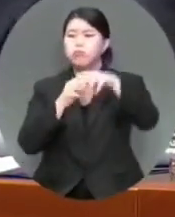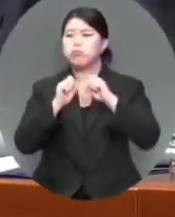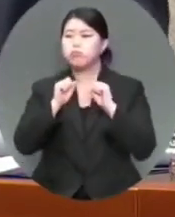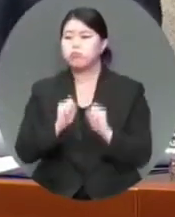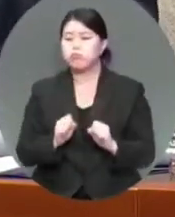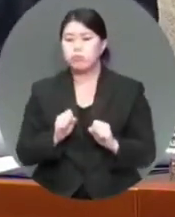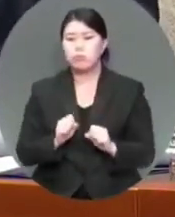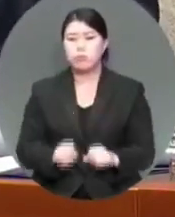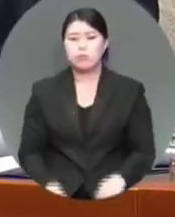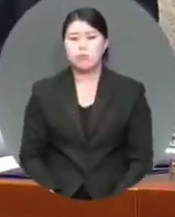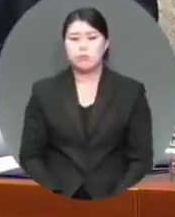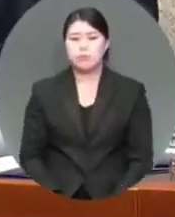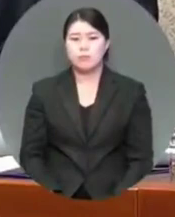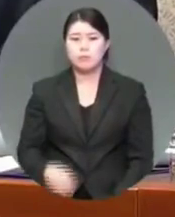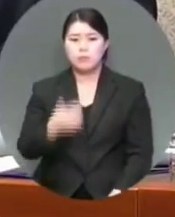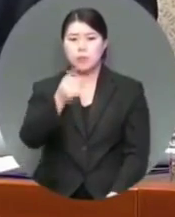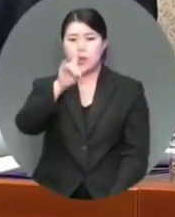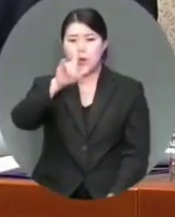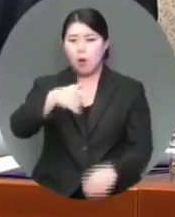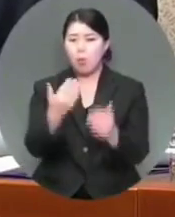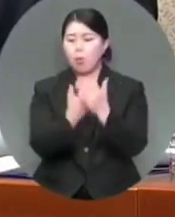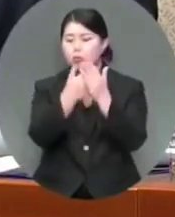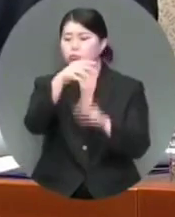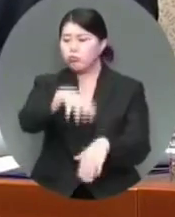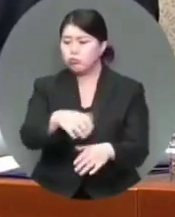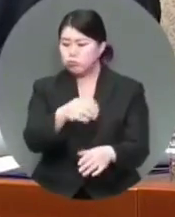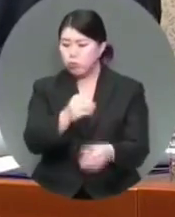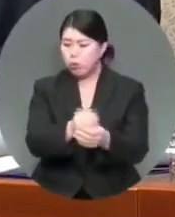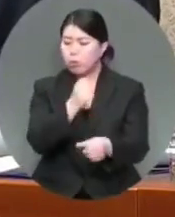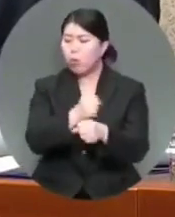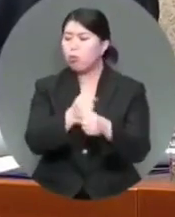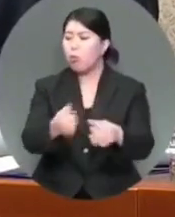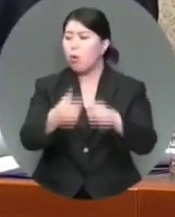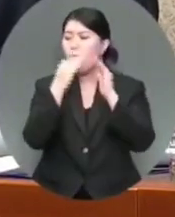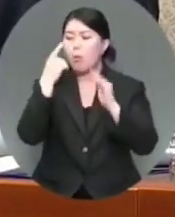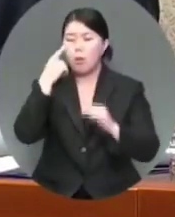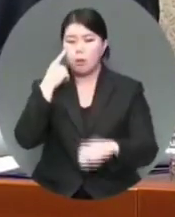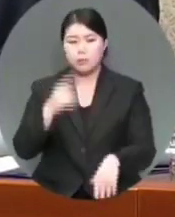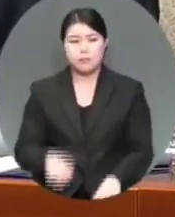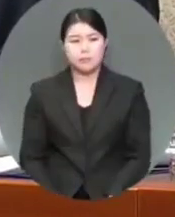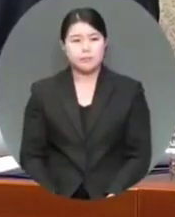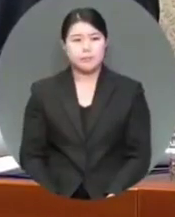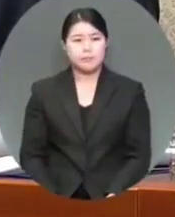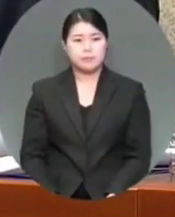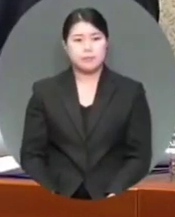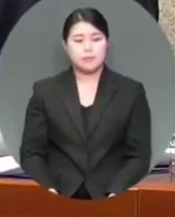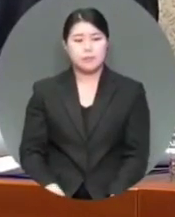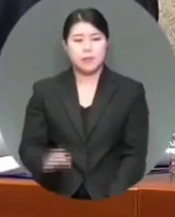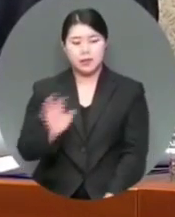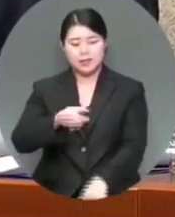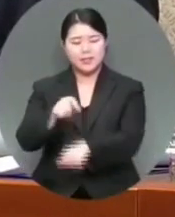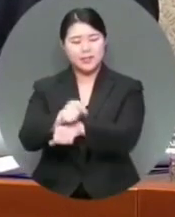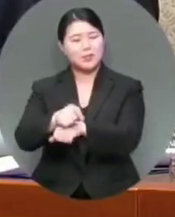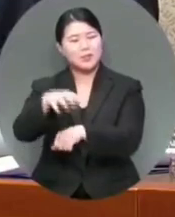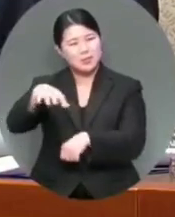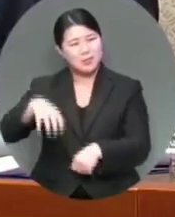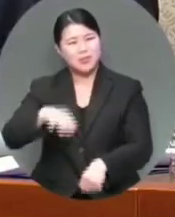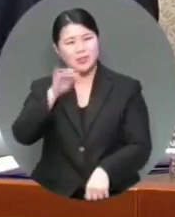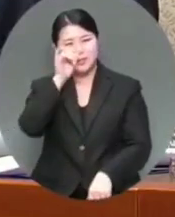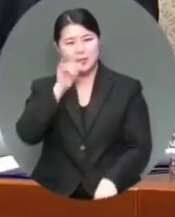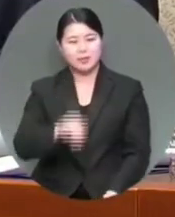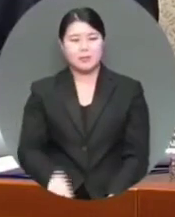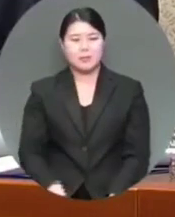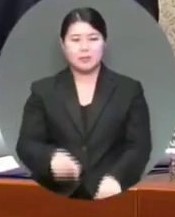서울에 그러면 핵발전소를 많이 짓든지 위원님 지역사무소가 있다고 말씀을 드리는 거고요. 네. 어느 한